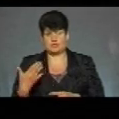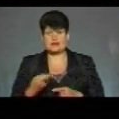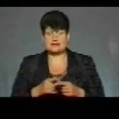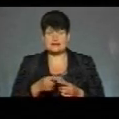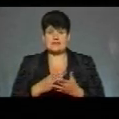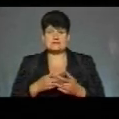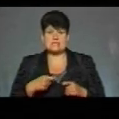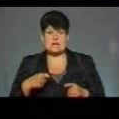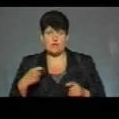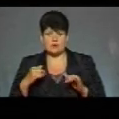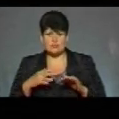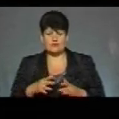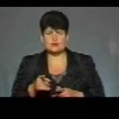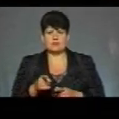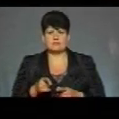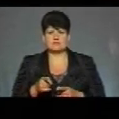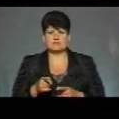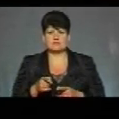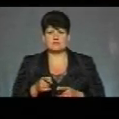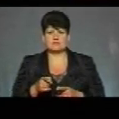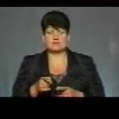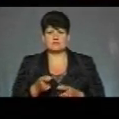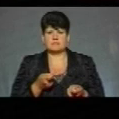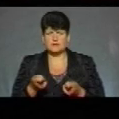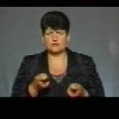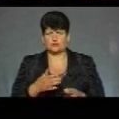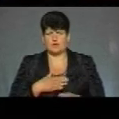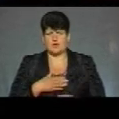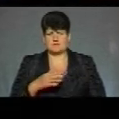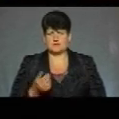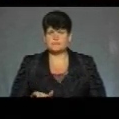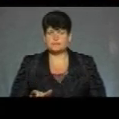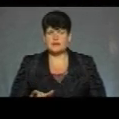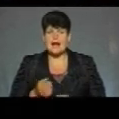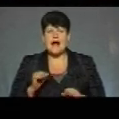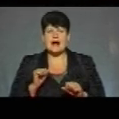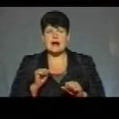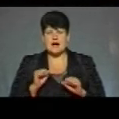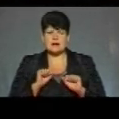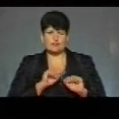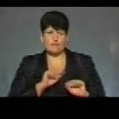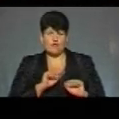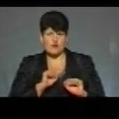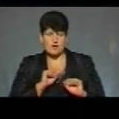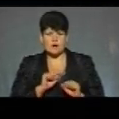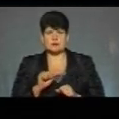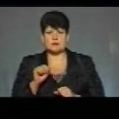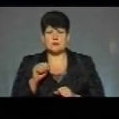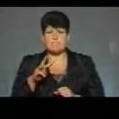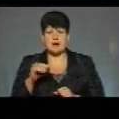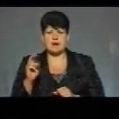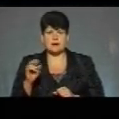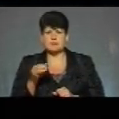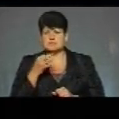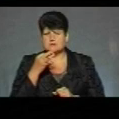затягування процесу, вони маніпулюють нами і всіма. Адвокат підсудного Володимира Біляшевича Максим Майка сказав, вони